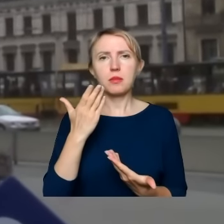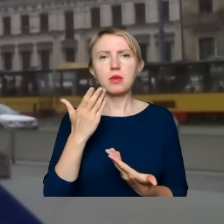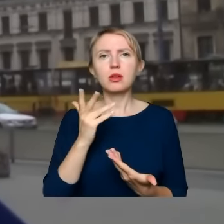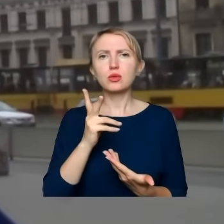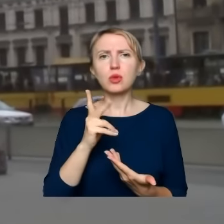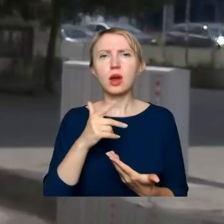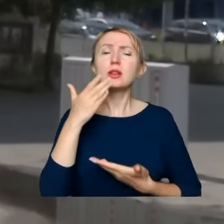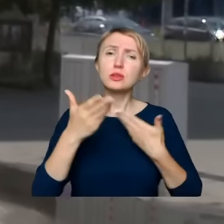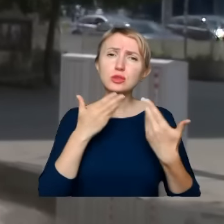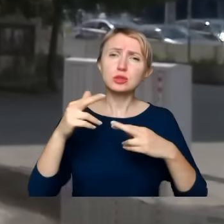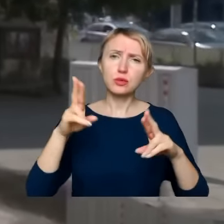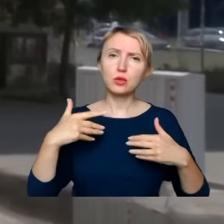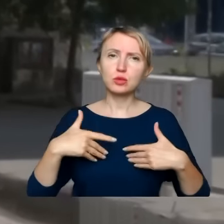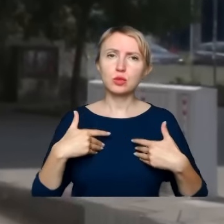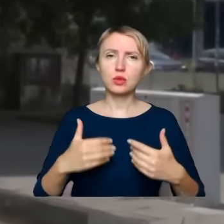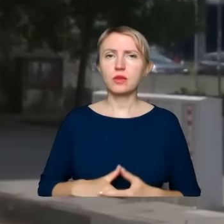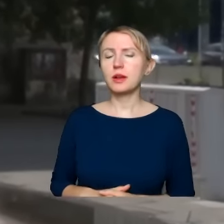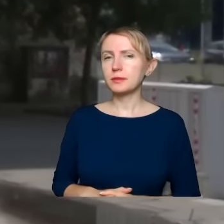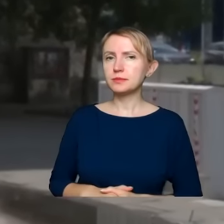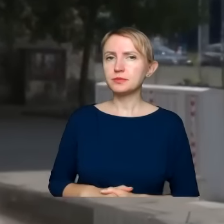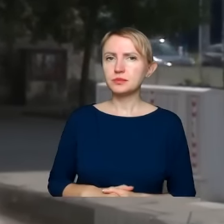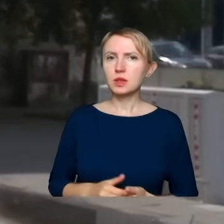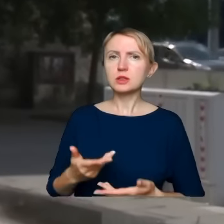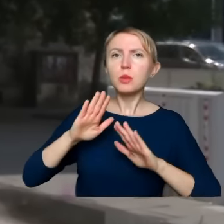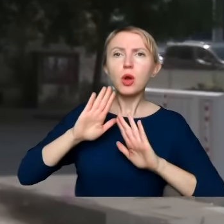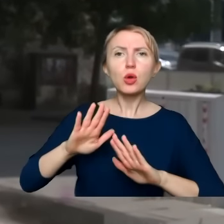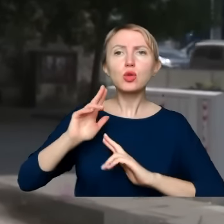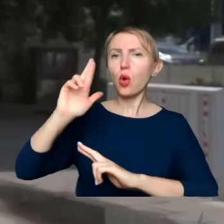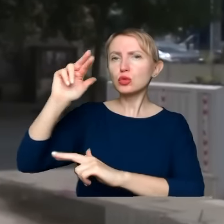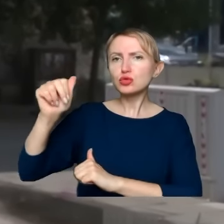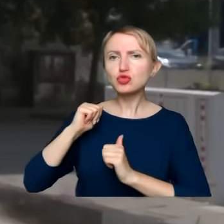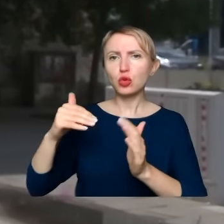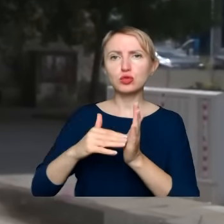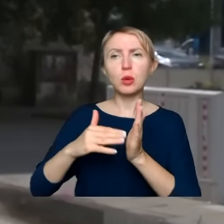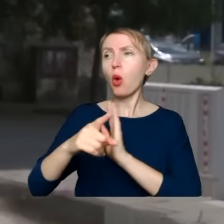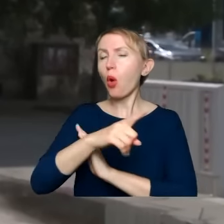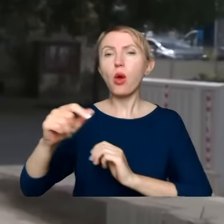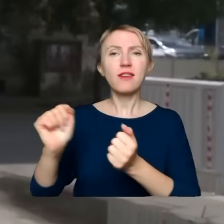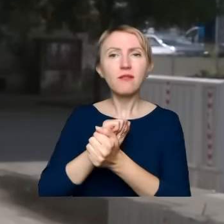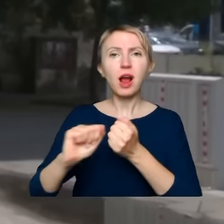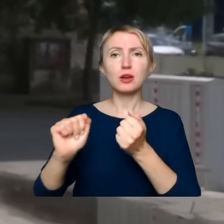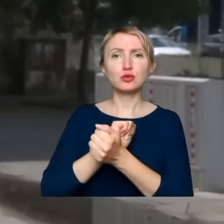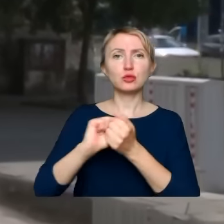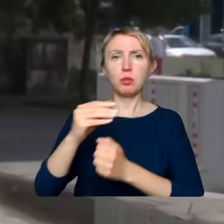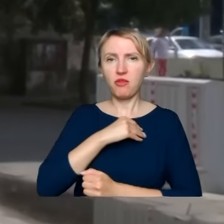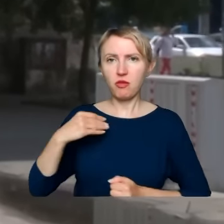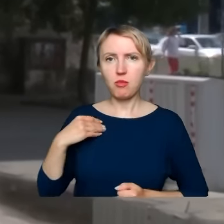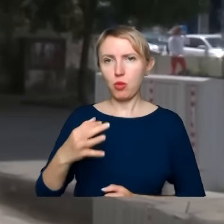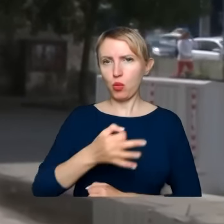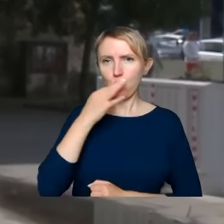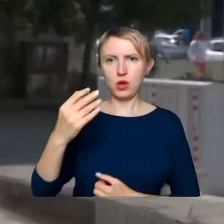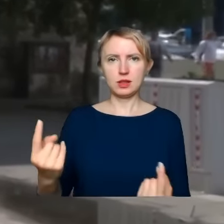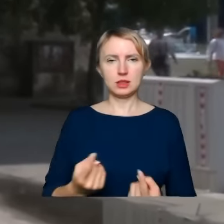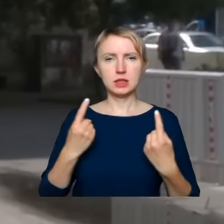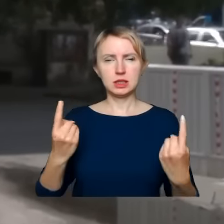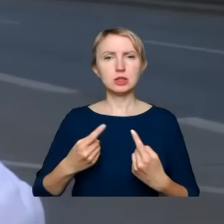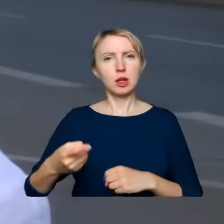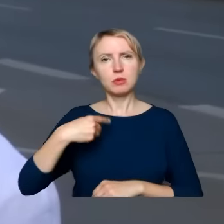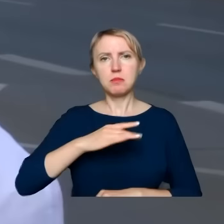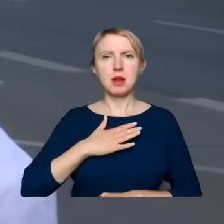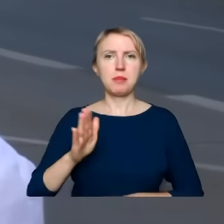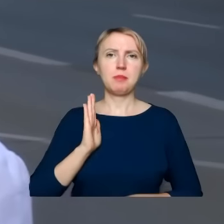żeby wrócił do zdrowia. Tym, żeby tam chronić tych żołnierzy, bo to oni walczą o to, żeby w Polsce było jak najlepiej i żebyśmy byli